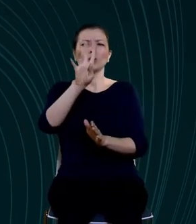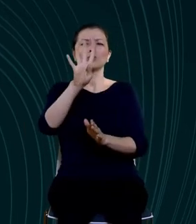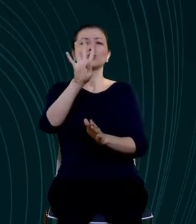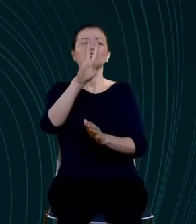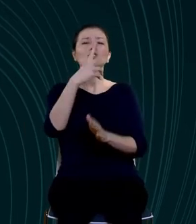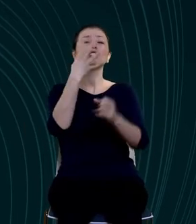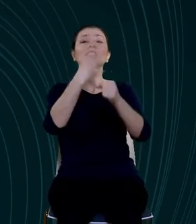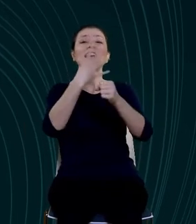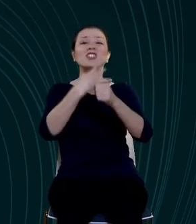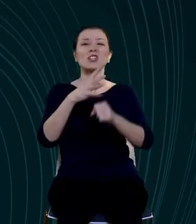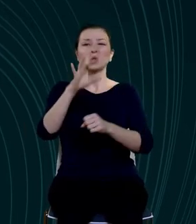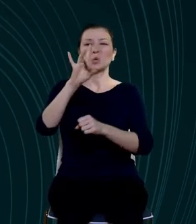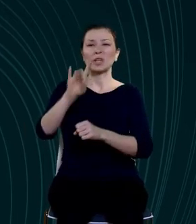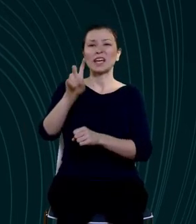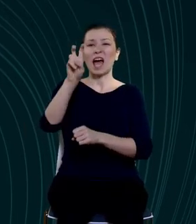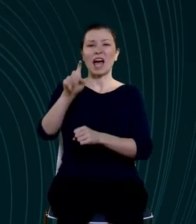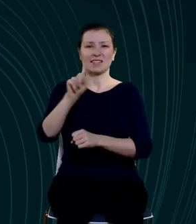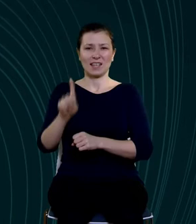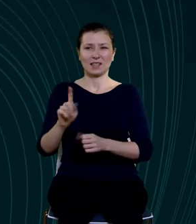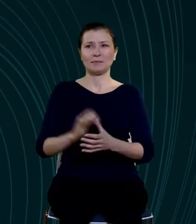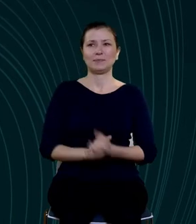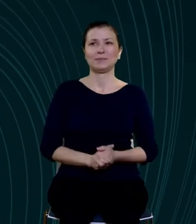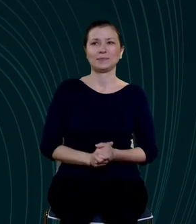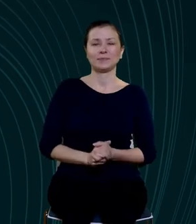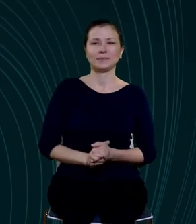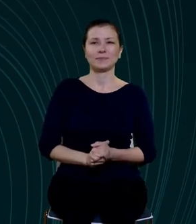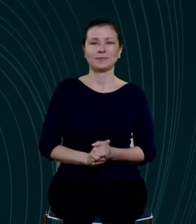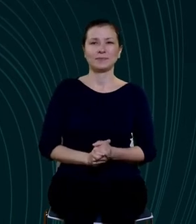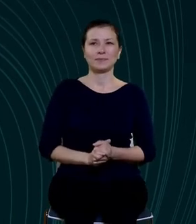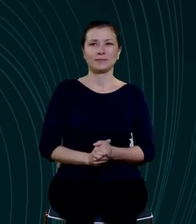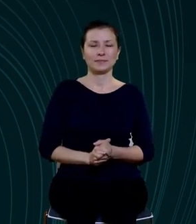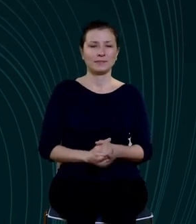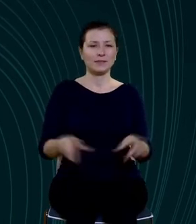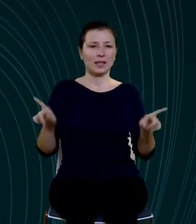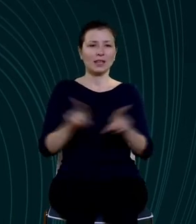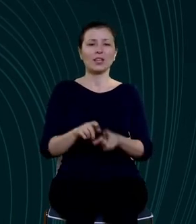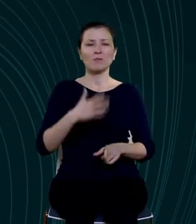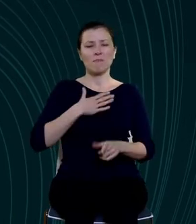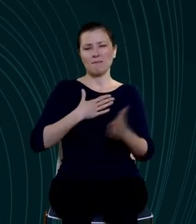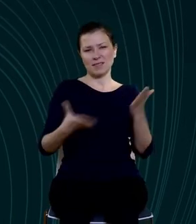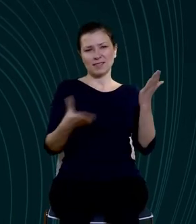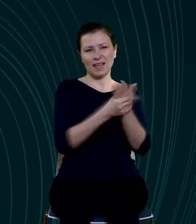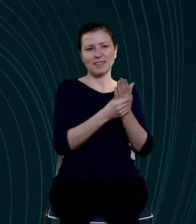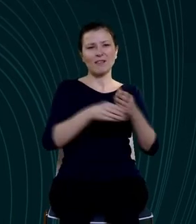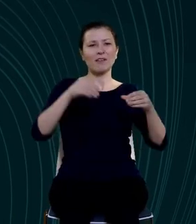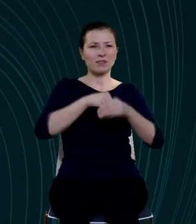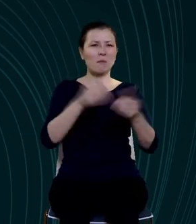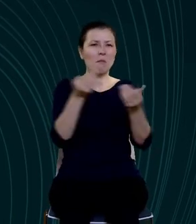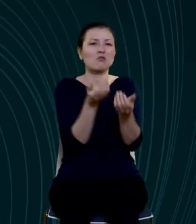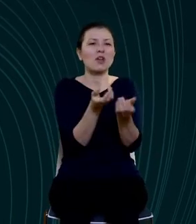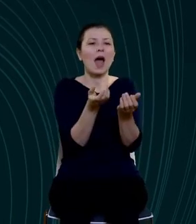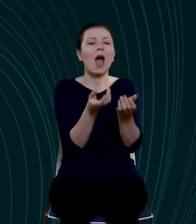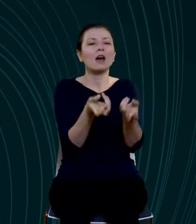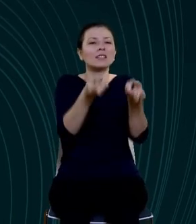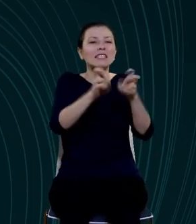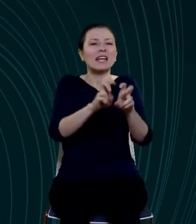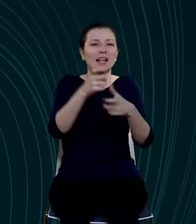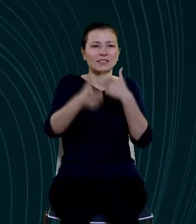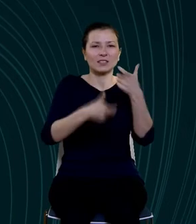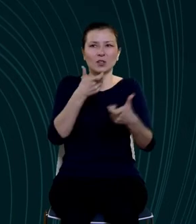cały przyrząd pomiarowy wyposażony jest też w zestaw umożliwiający instalację. Natomiast w roku ubiegłym,